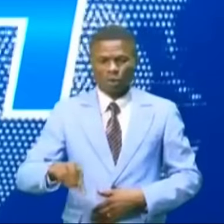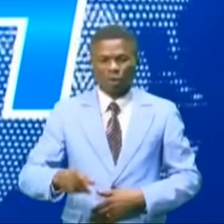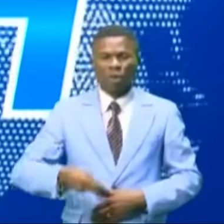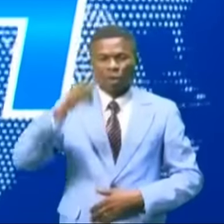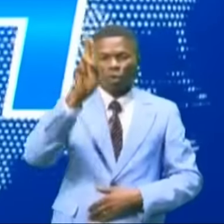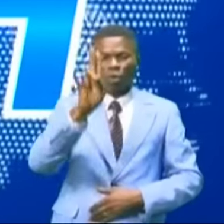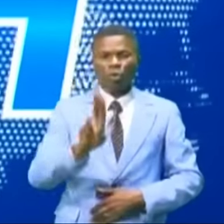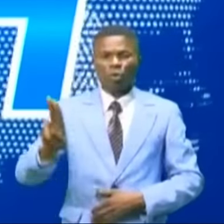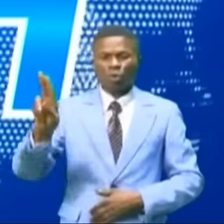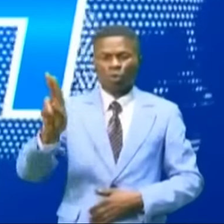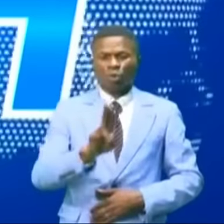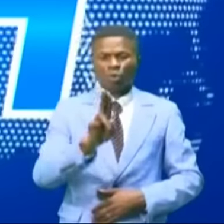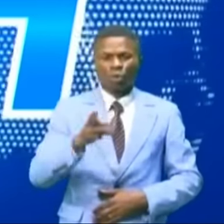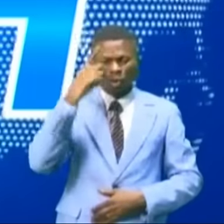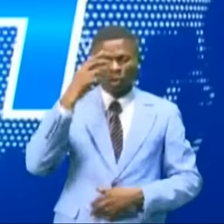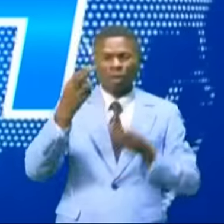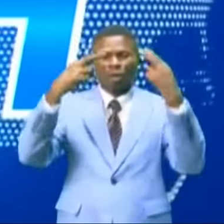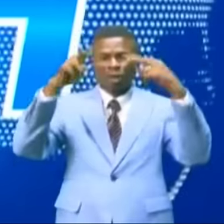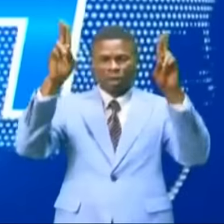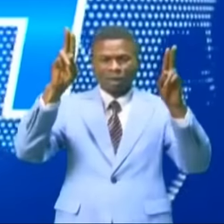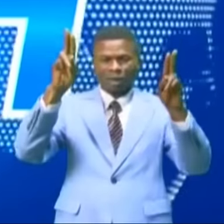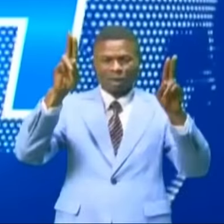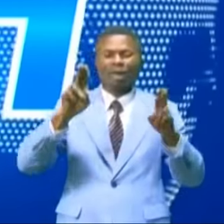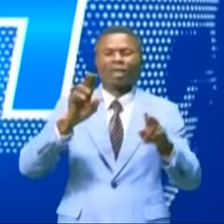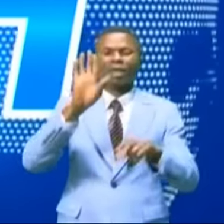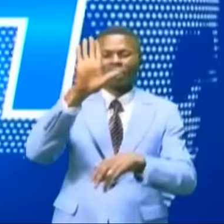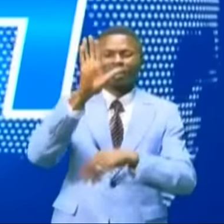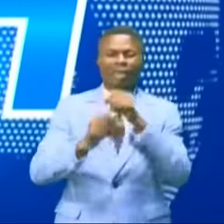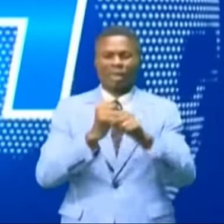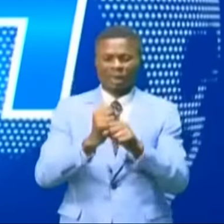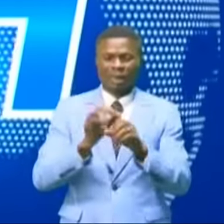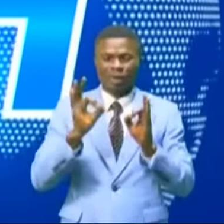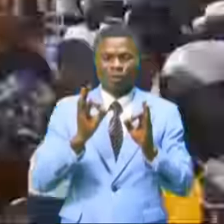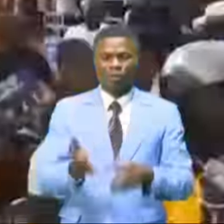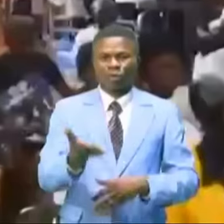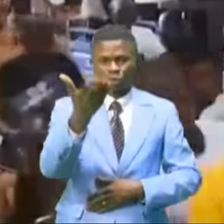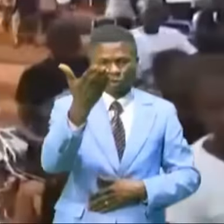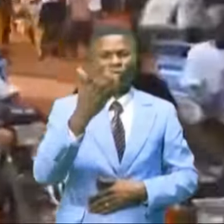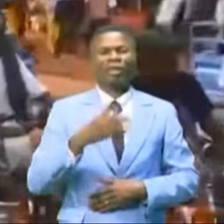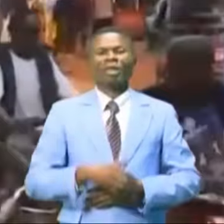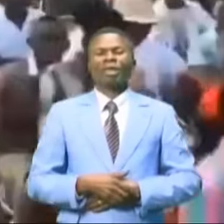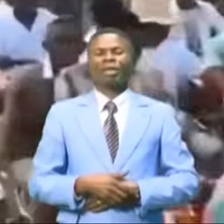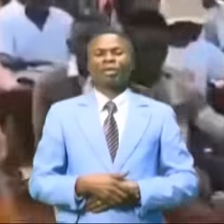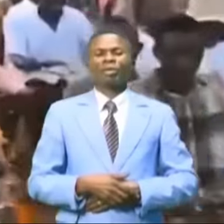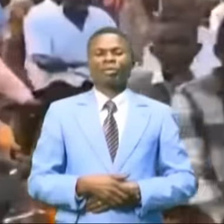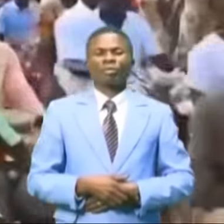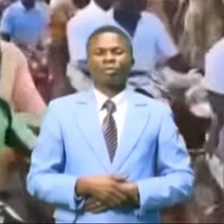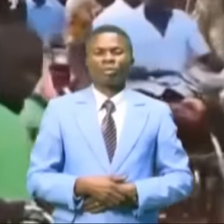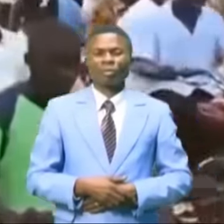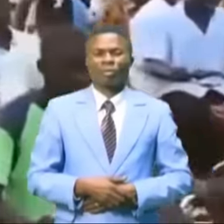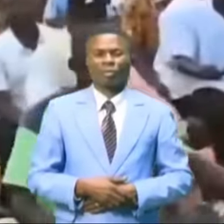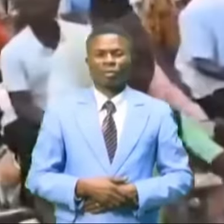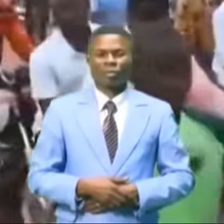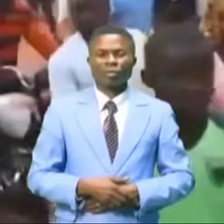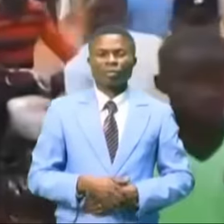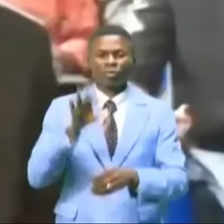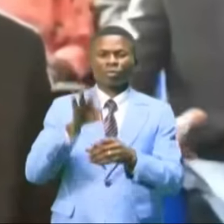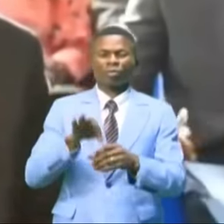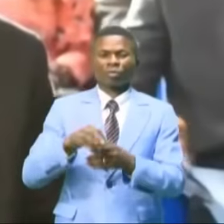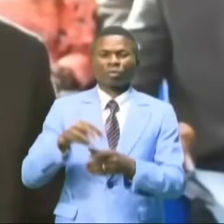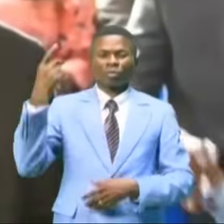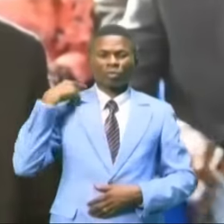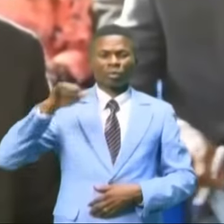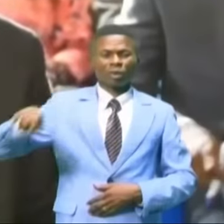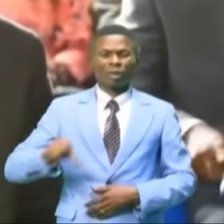Haut-Uele pour la réussite de son mandat. Reportage. La confirmation de l'élection de l'honorable